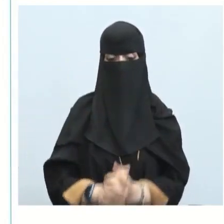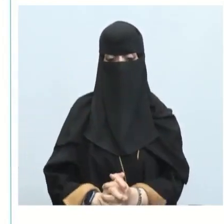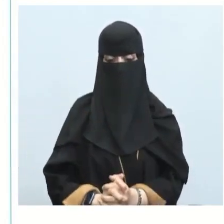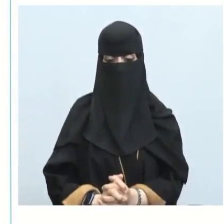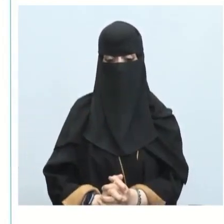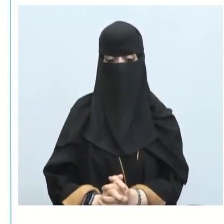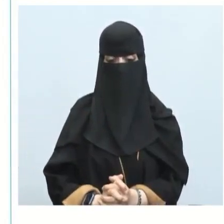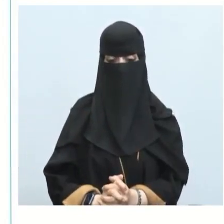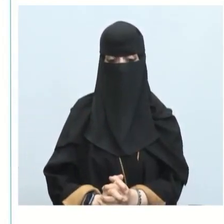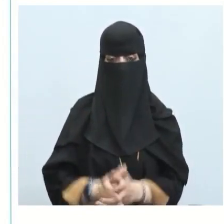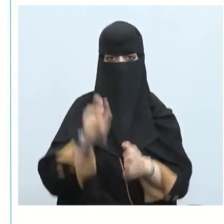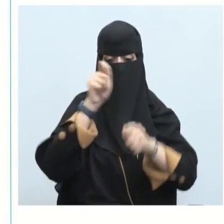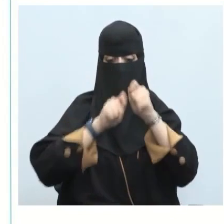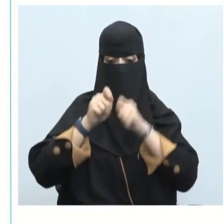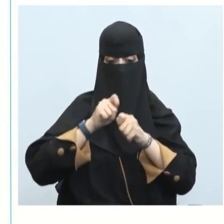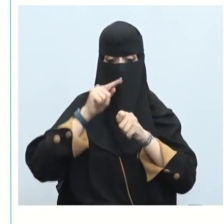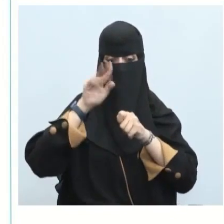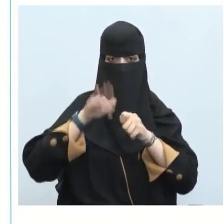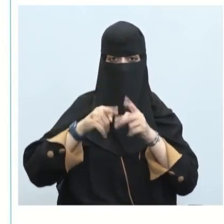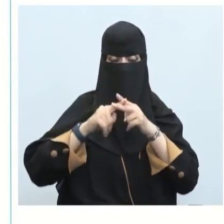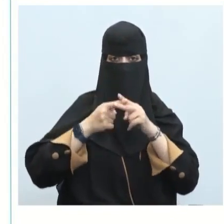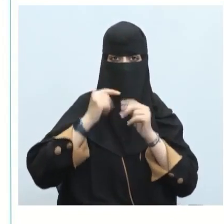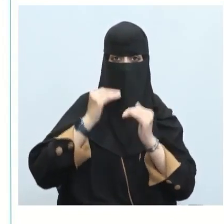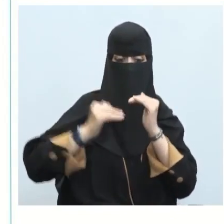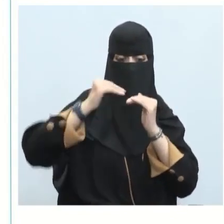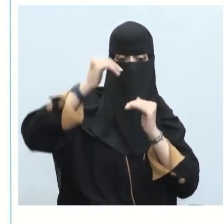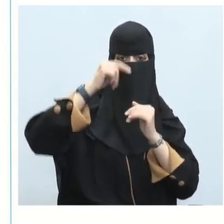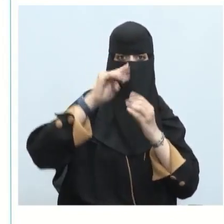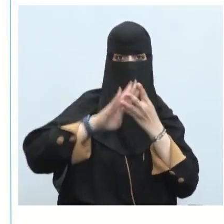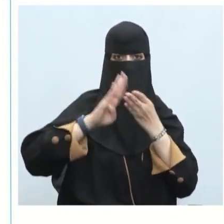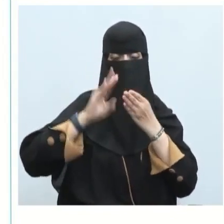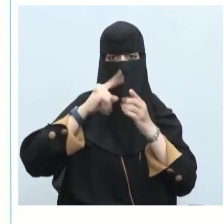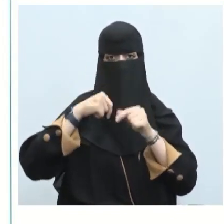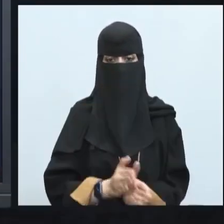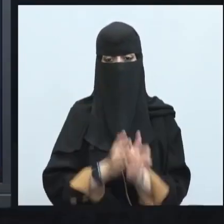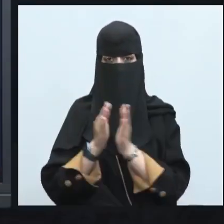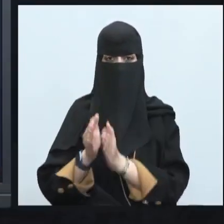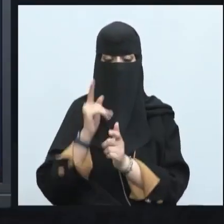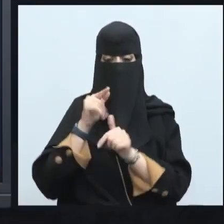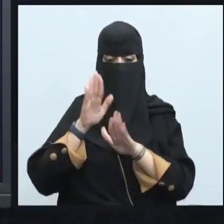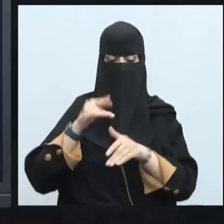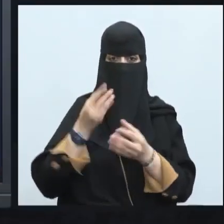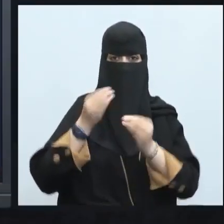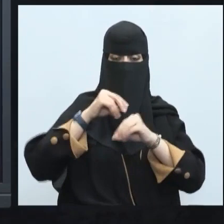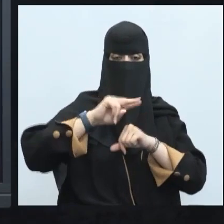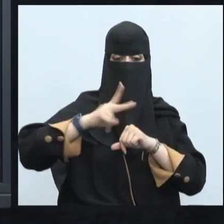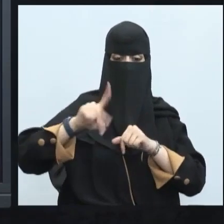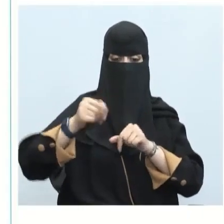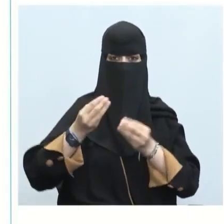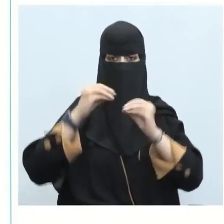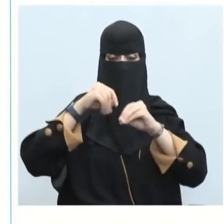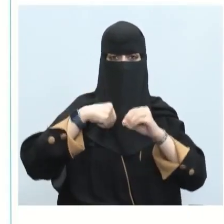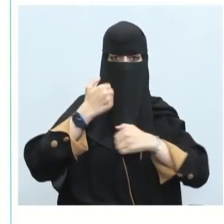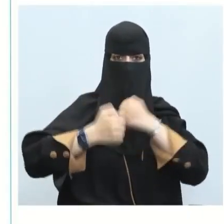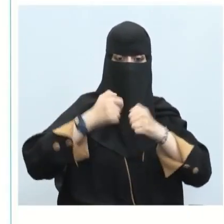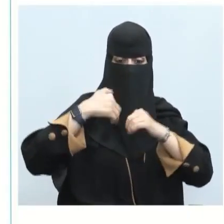للمشاركه ستخدم في الصناعات عاليه الخطوره والاكثر احترافا ايضا من انواع المحتوى لزياده